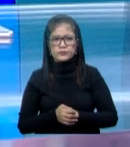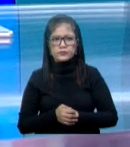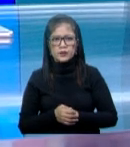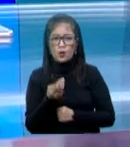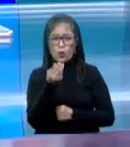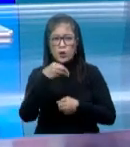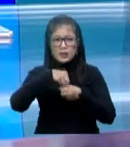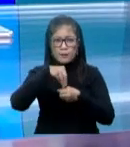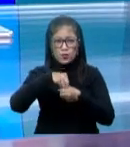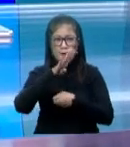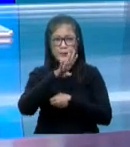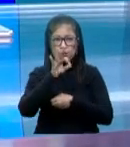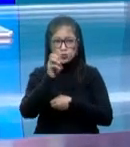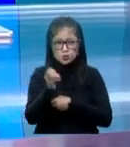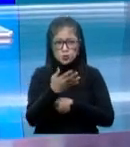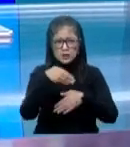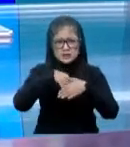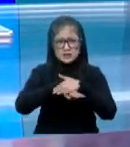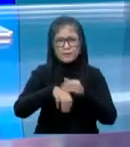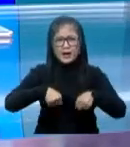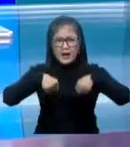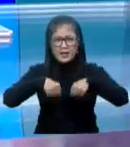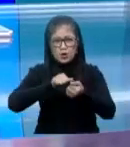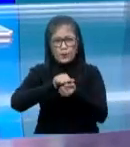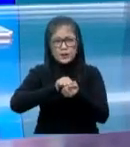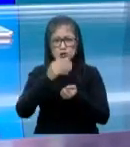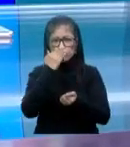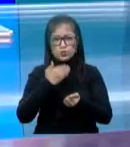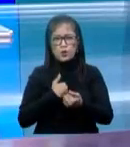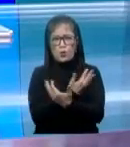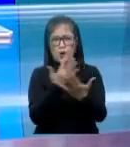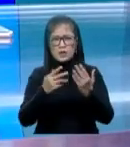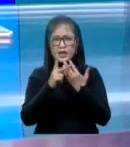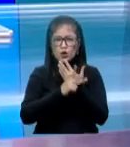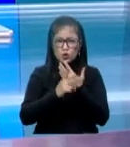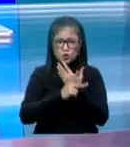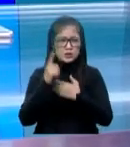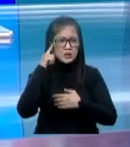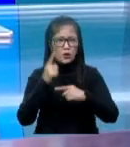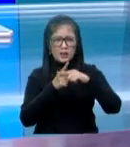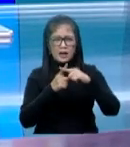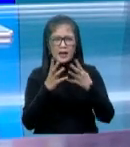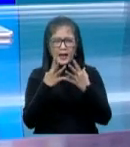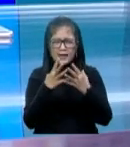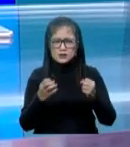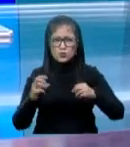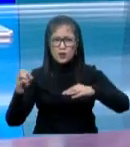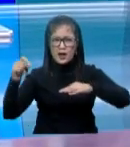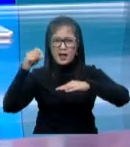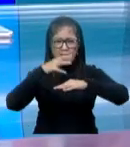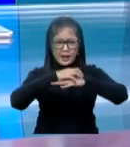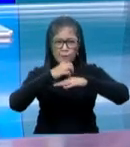Pemirsa, uang tabungan 40 juta rupiah disimpan dalam kantong plastik milik seorang warga di Kudus, Jawa Tengah hancur dimakan rayap. Padahal